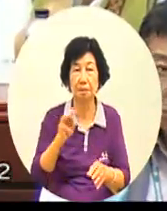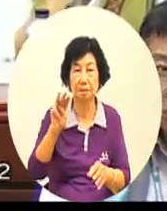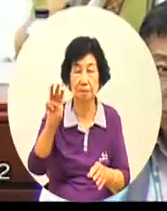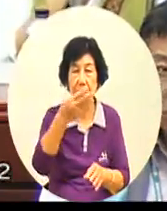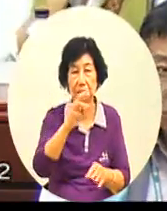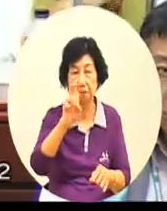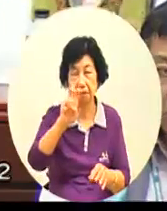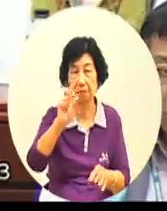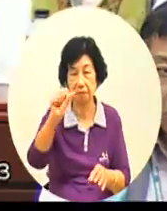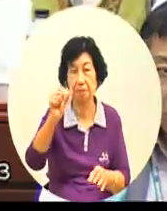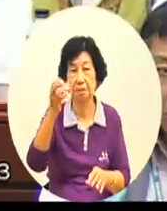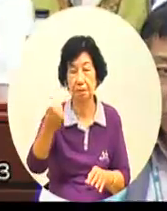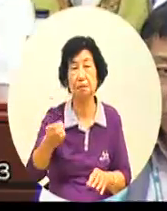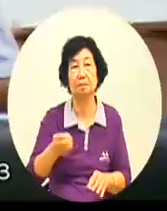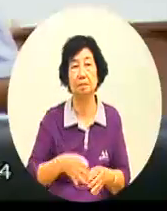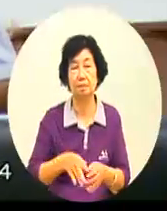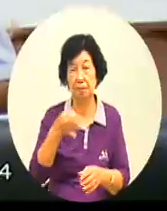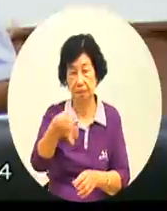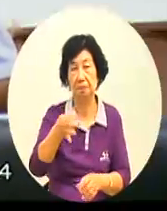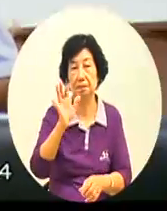325万元。 好，请坐。